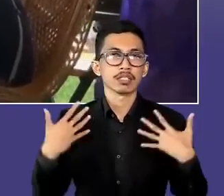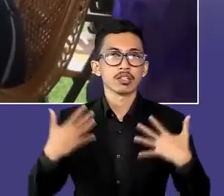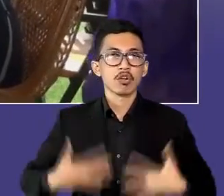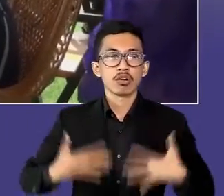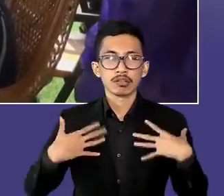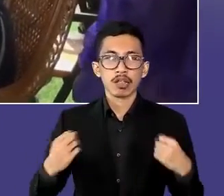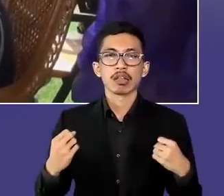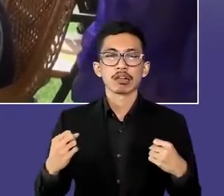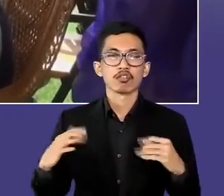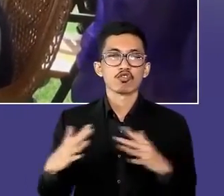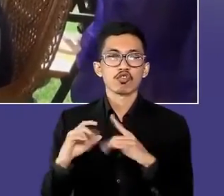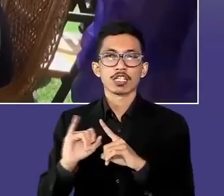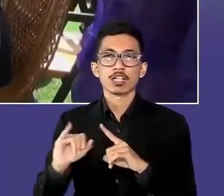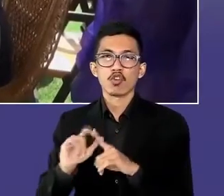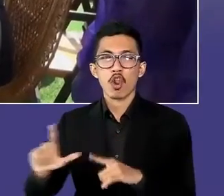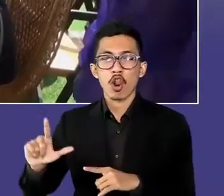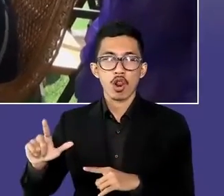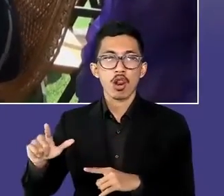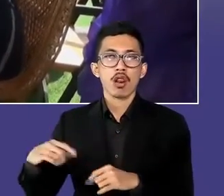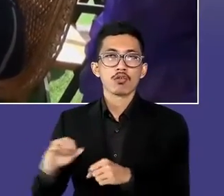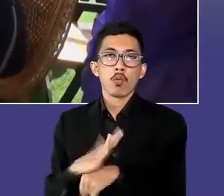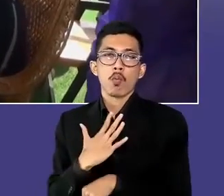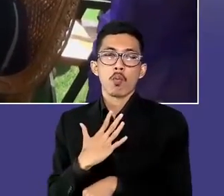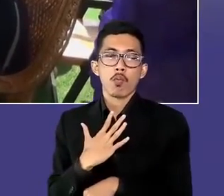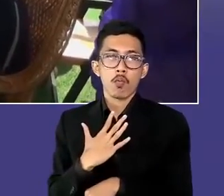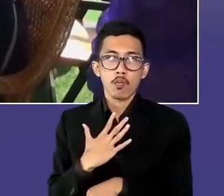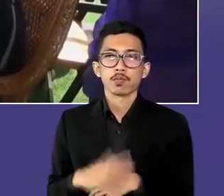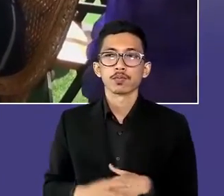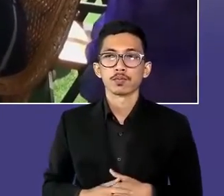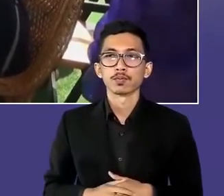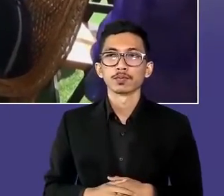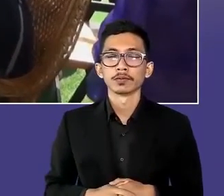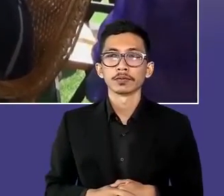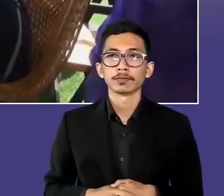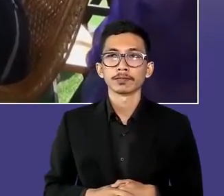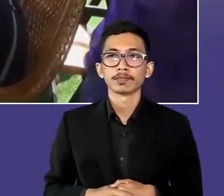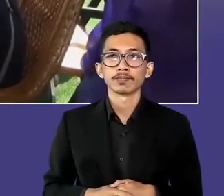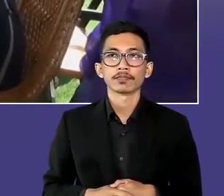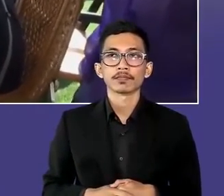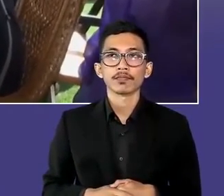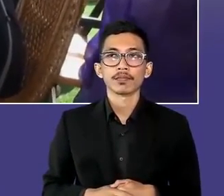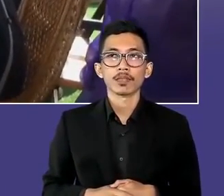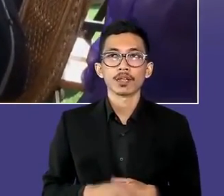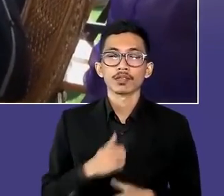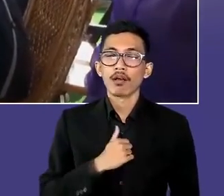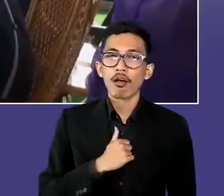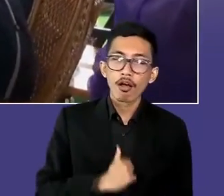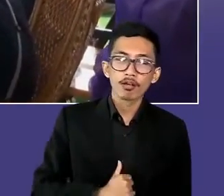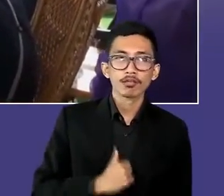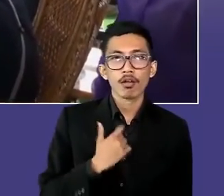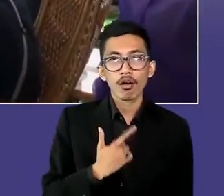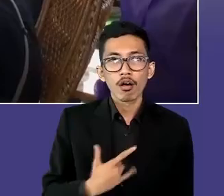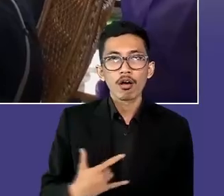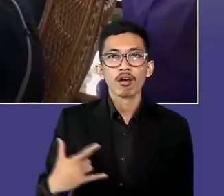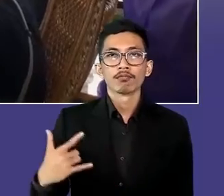Kidul terkonfirmasi atau terpapar dengan COVID ini, tetapi kita tetap bertahan terus dan saya